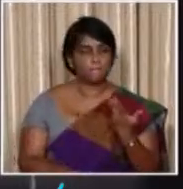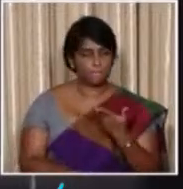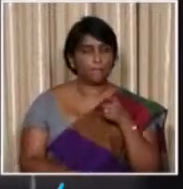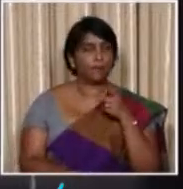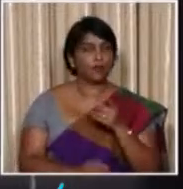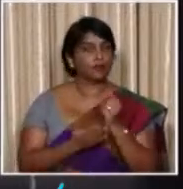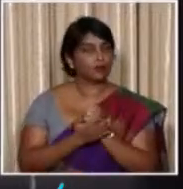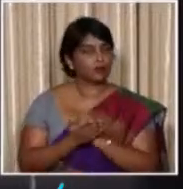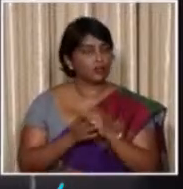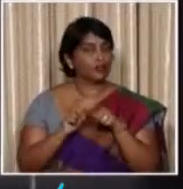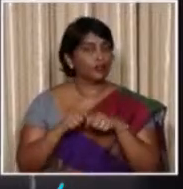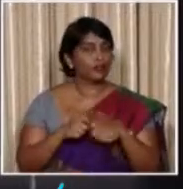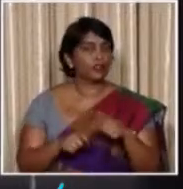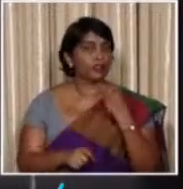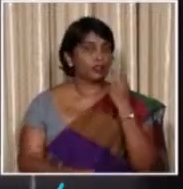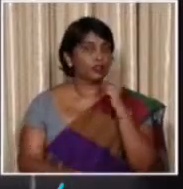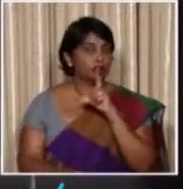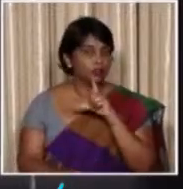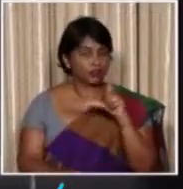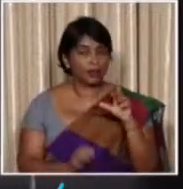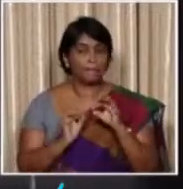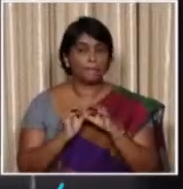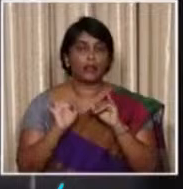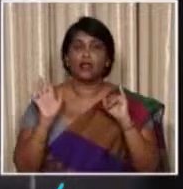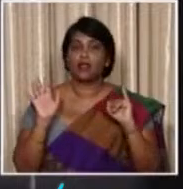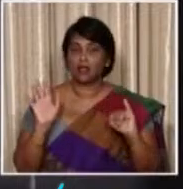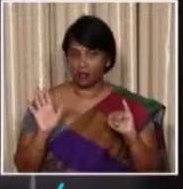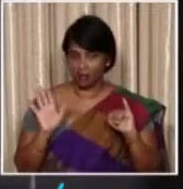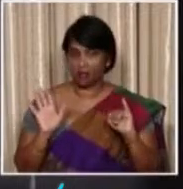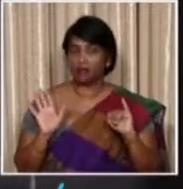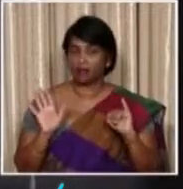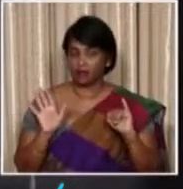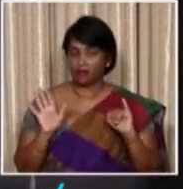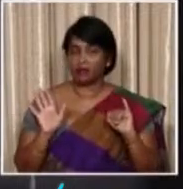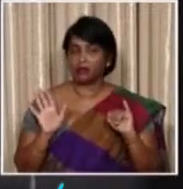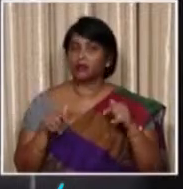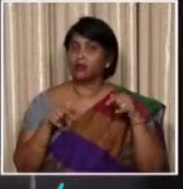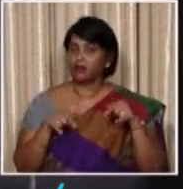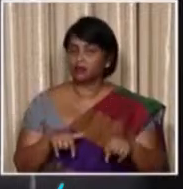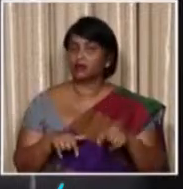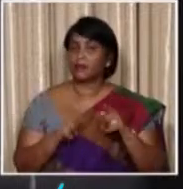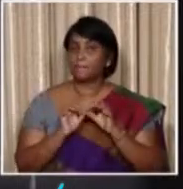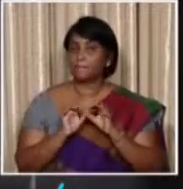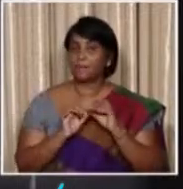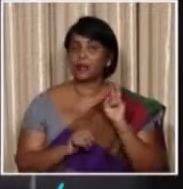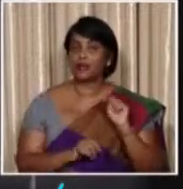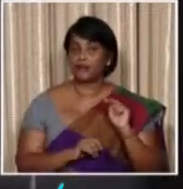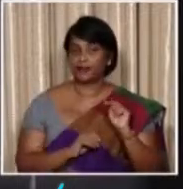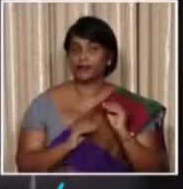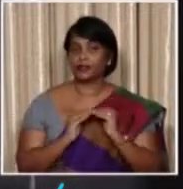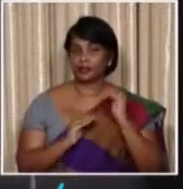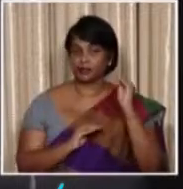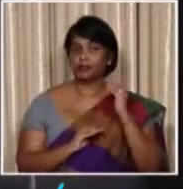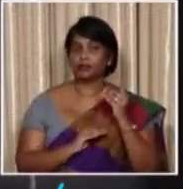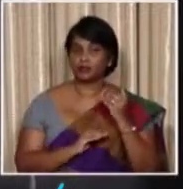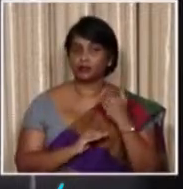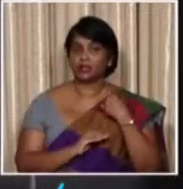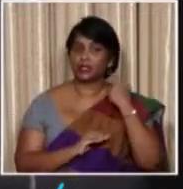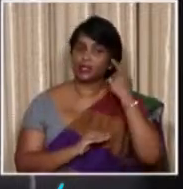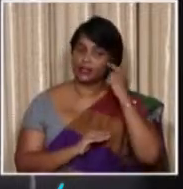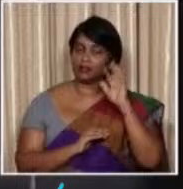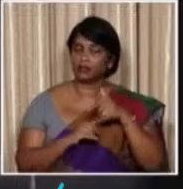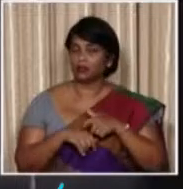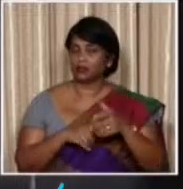Me siyallata wiyadama 2017 di billion 6k una api ganne karama. Me wenakota meka billion 20k pawana wei kiyala api hitanawa